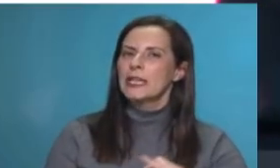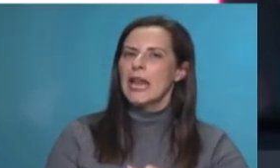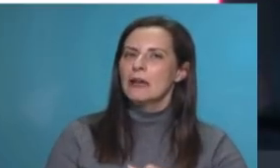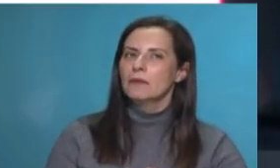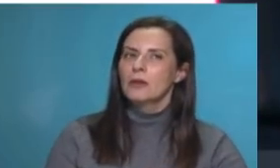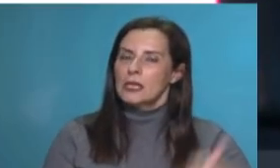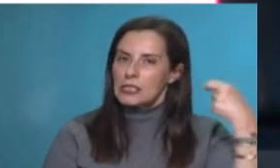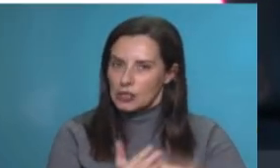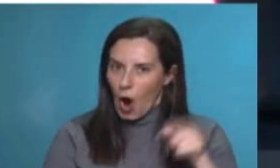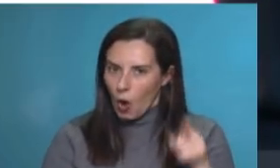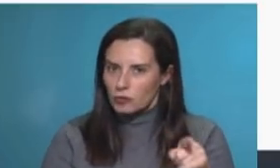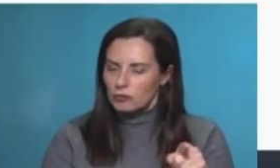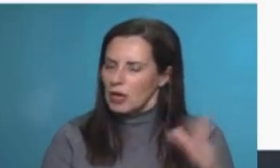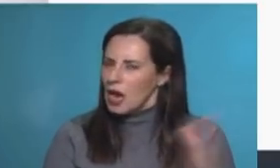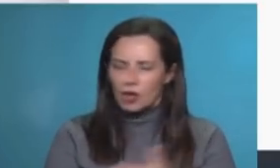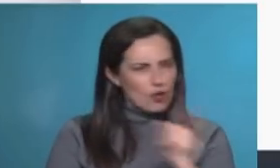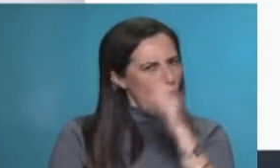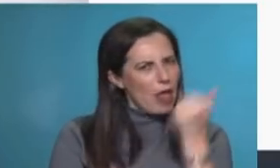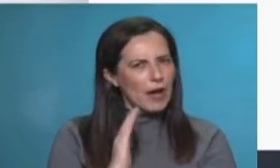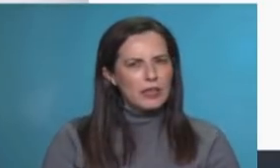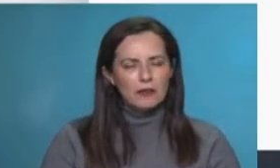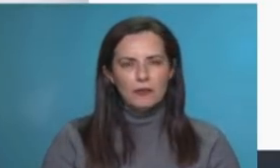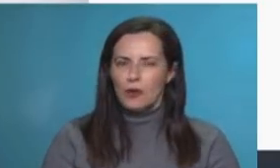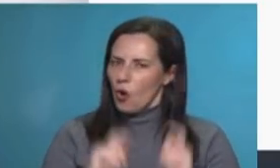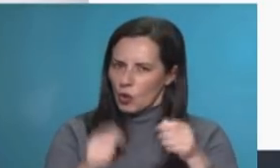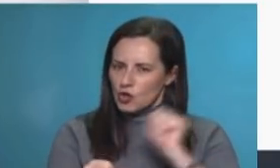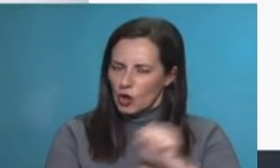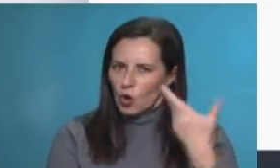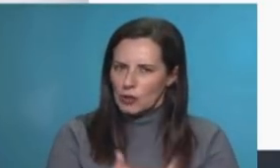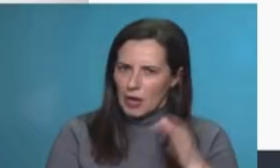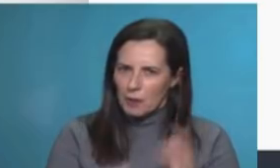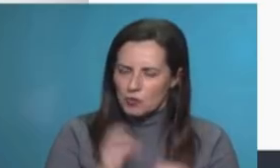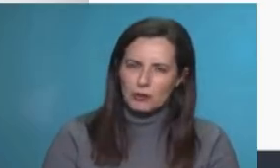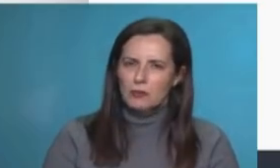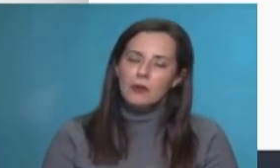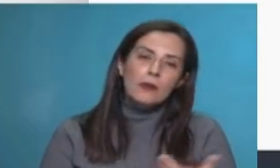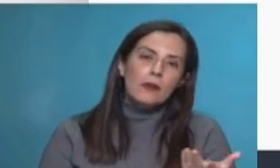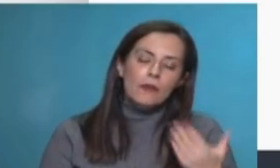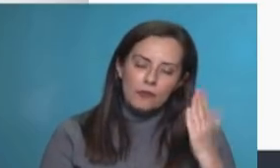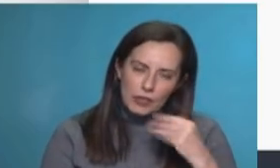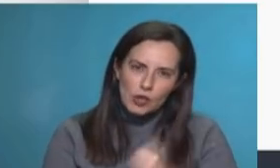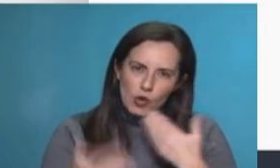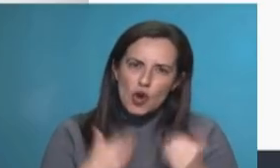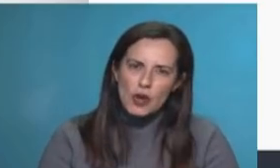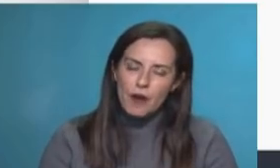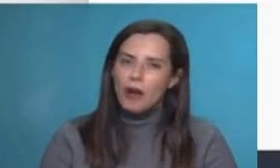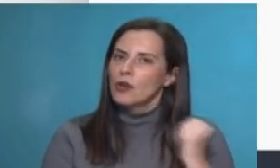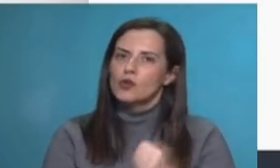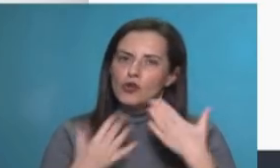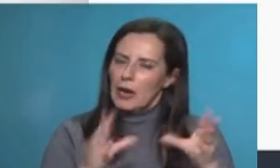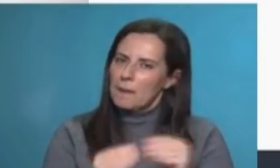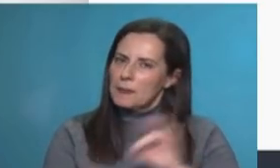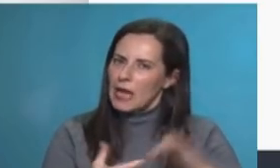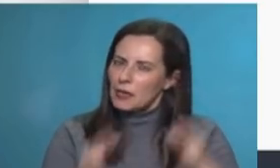מצידו החליט שלא לוותר. הוא הגיש ערעור ליועץ המשפטי לממשלה ותקבע ישיבה בנושא הזה. תקבע פגישה עם משרד המשפטים שבה